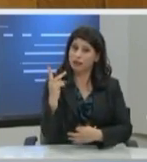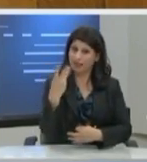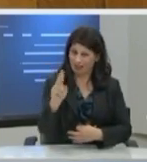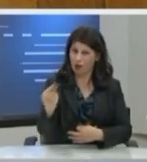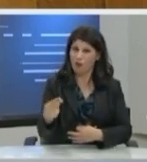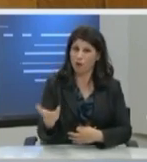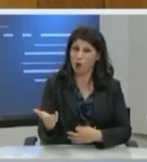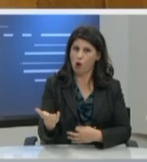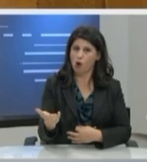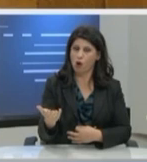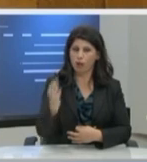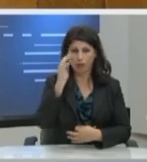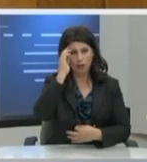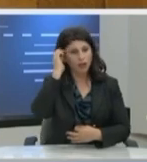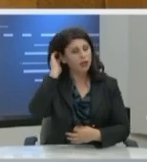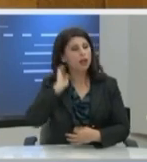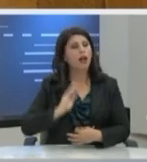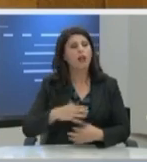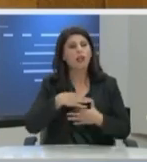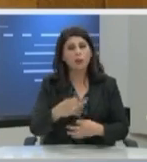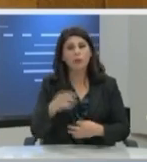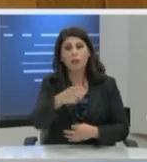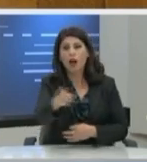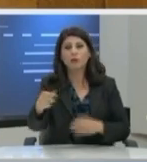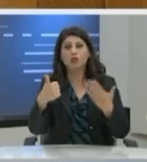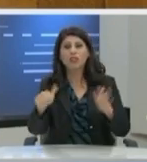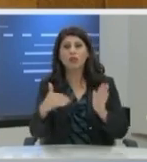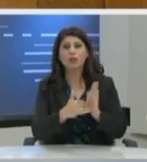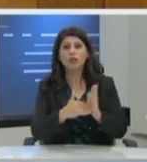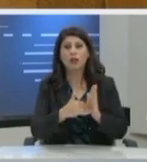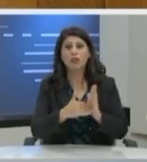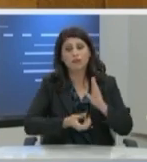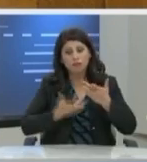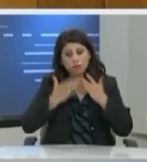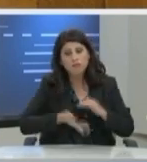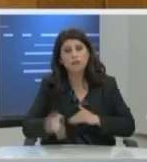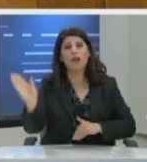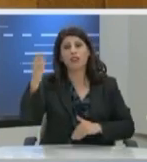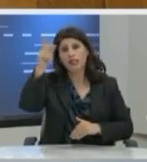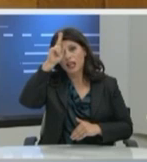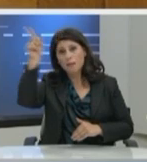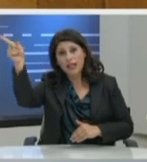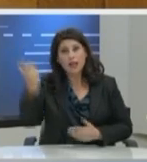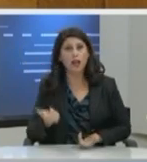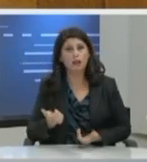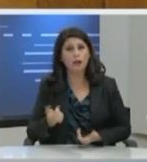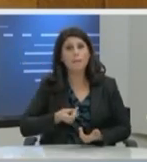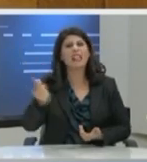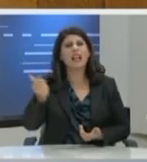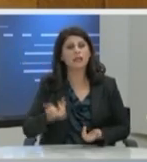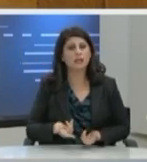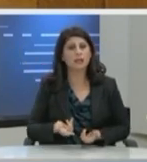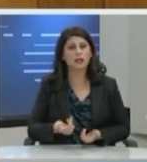τα 300 ευρώ, θα εκπροσωπήσει αυτούς τους 600.000 που είναι στην Γερμανία, τι θα εκπροσωπήσει